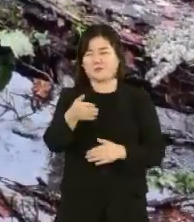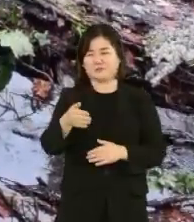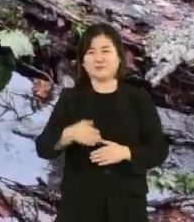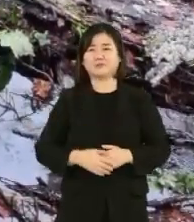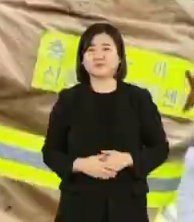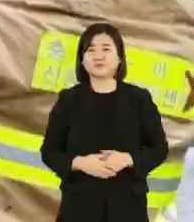없었습니다